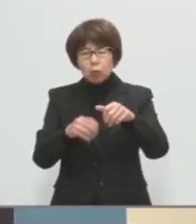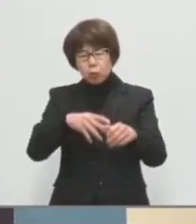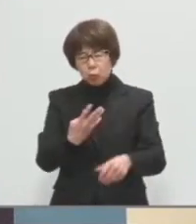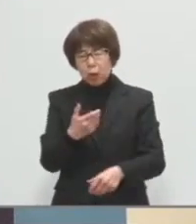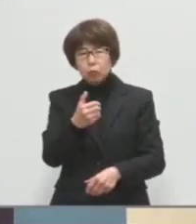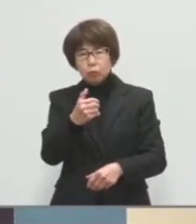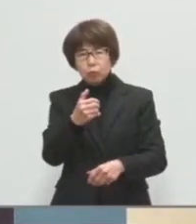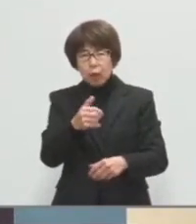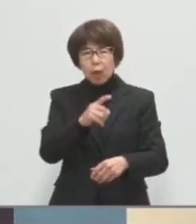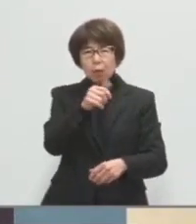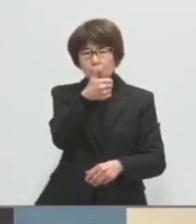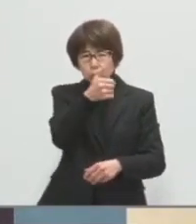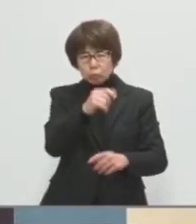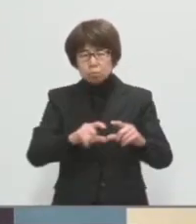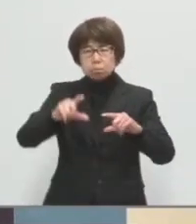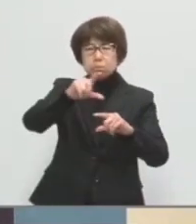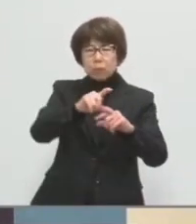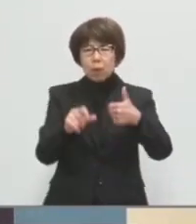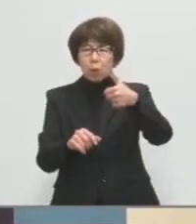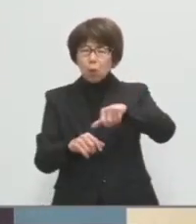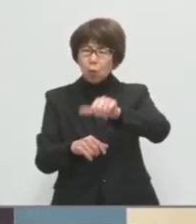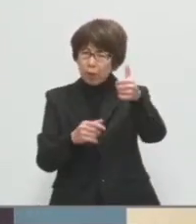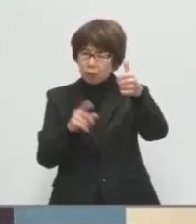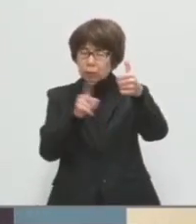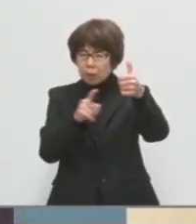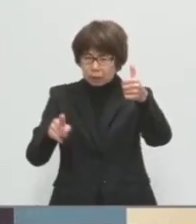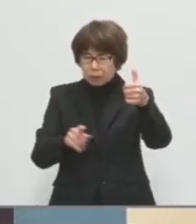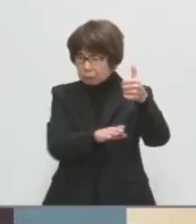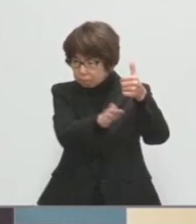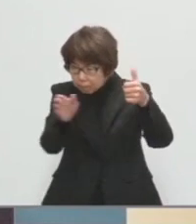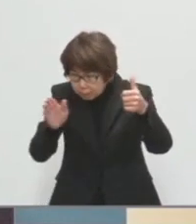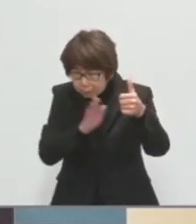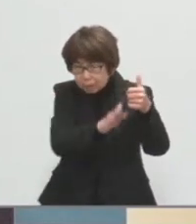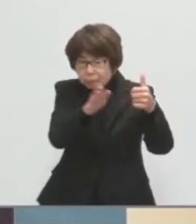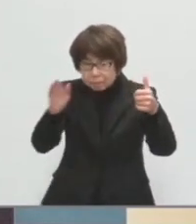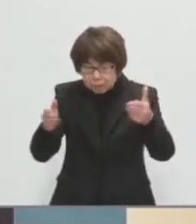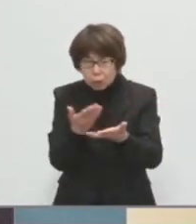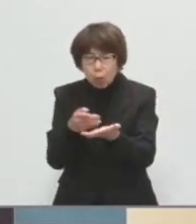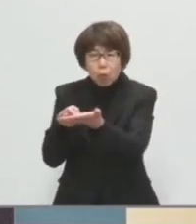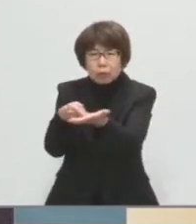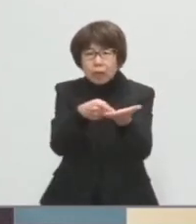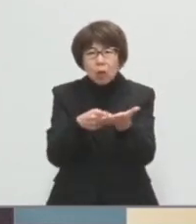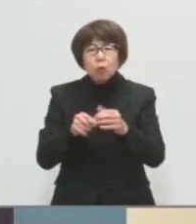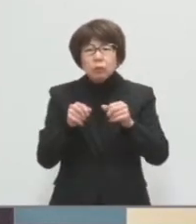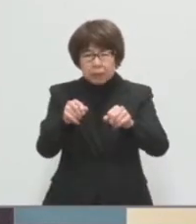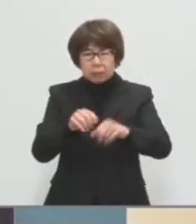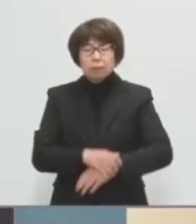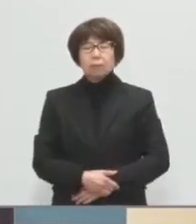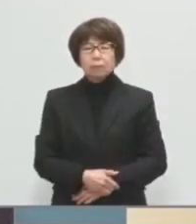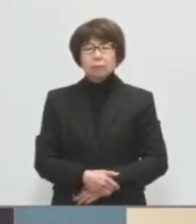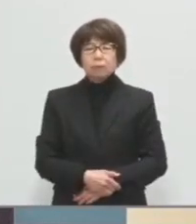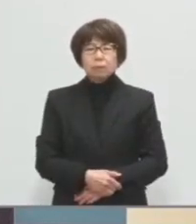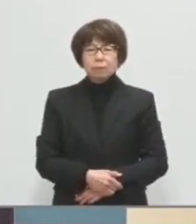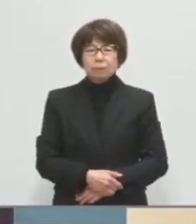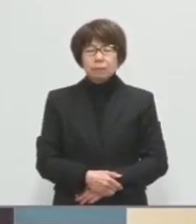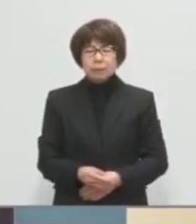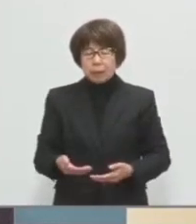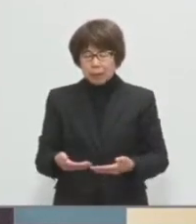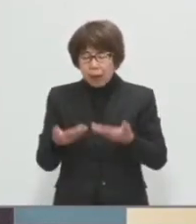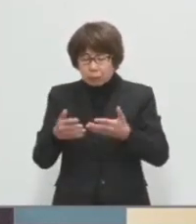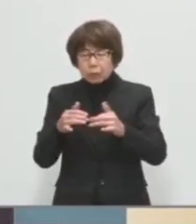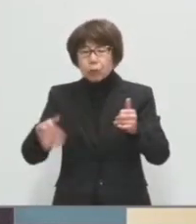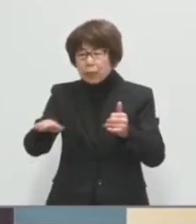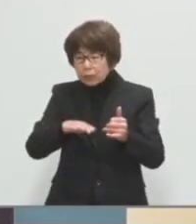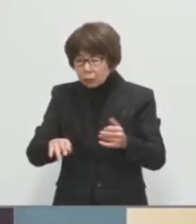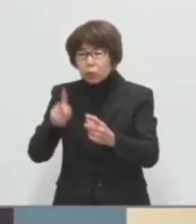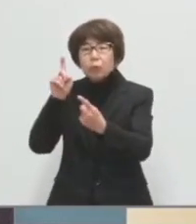増加を重点医療機関等に要請を致します継承者等の増加に対応する